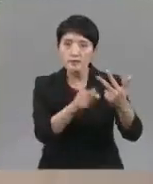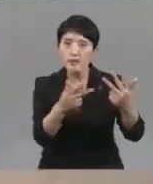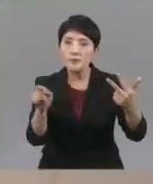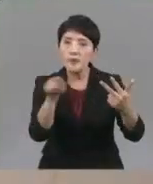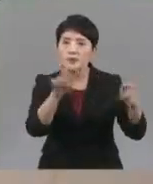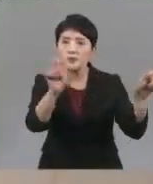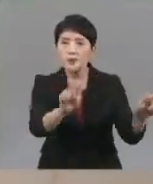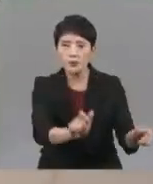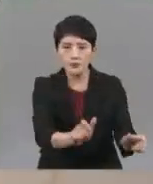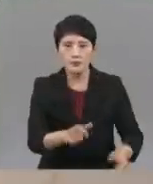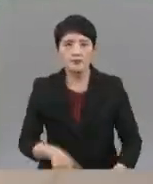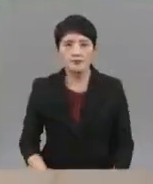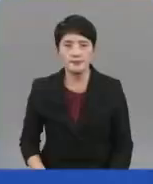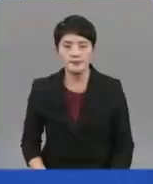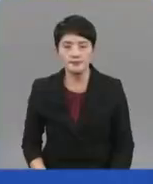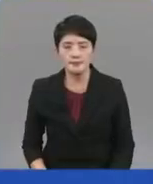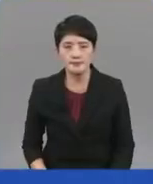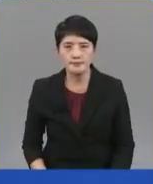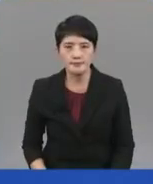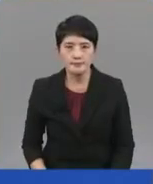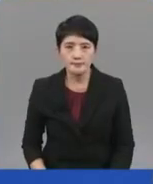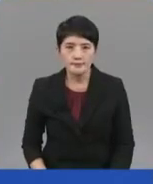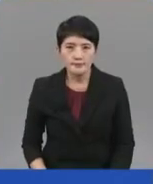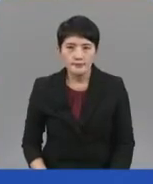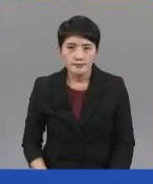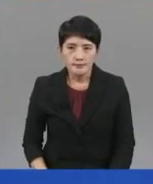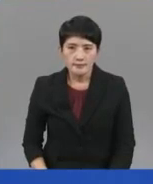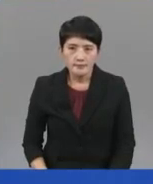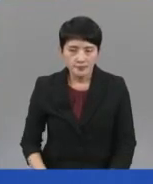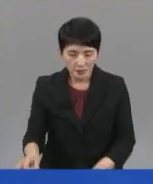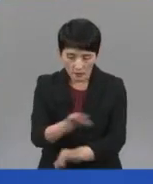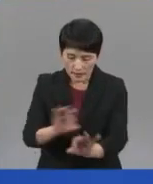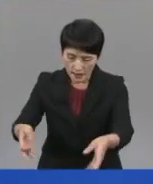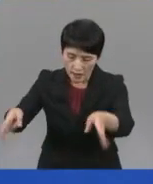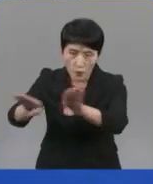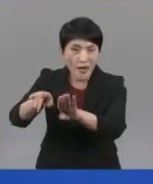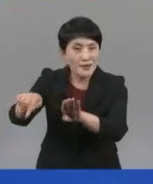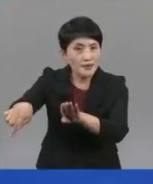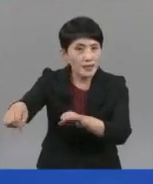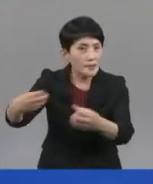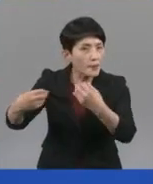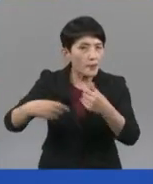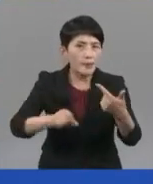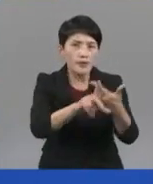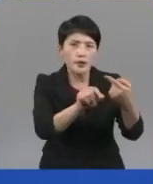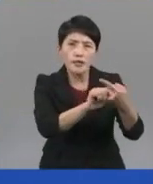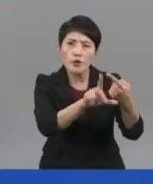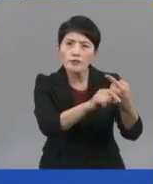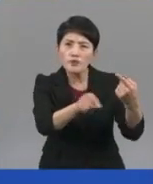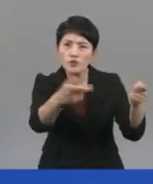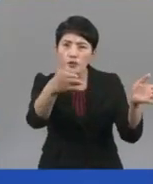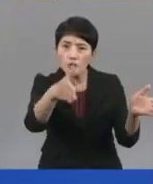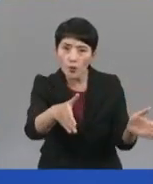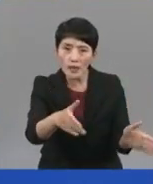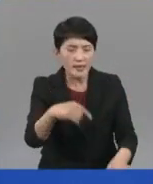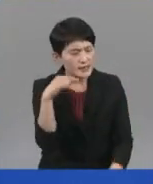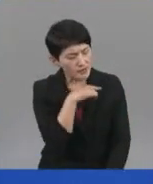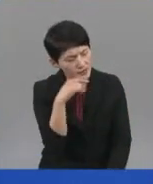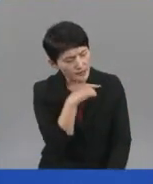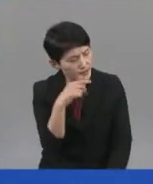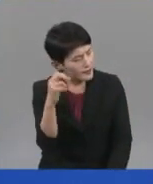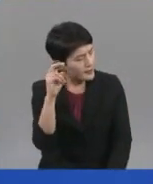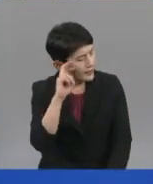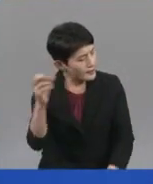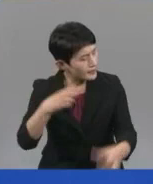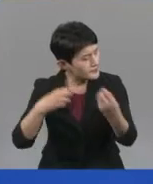процента импорт превышает экспорт смарта прошлого по май этого года из-за высоких цен на